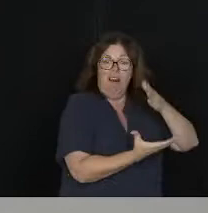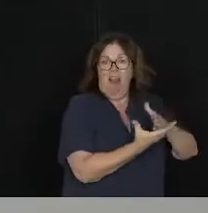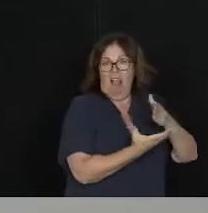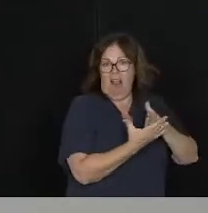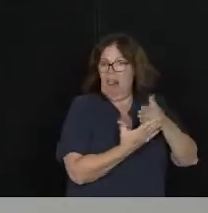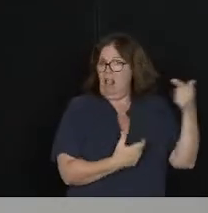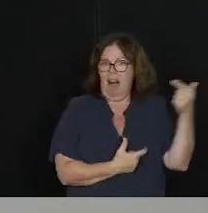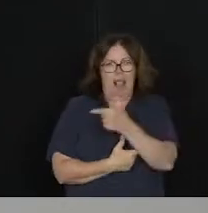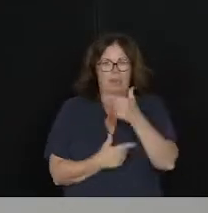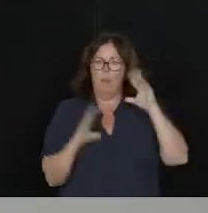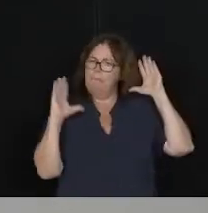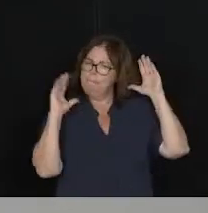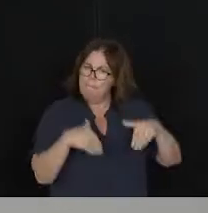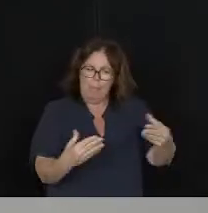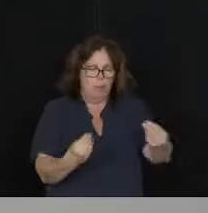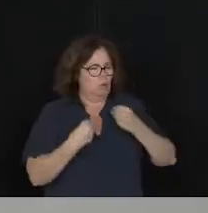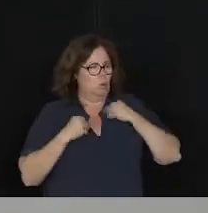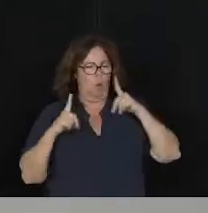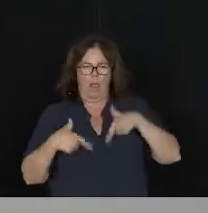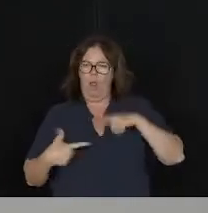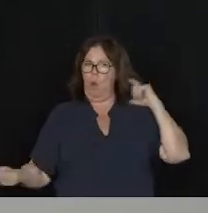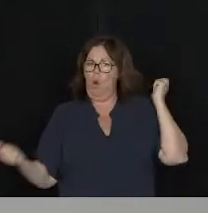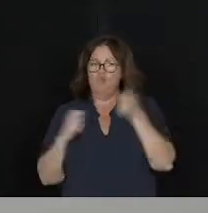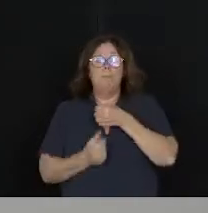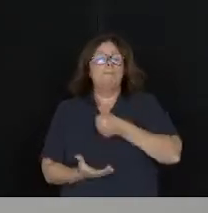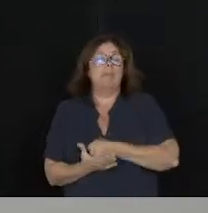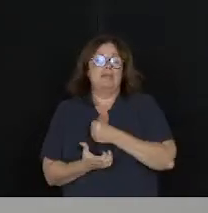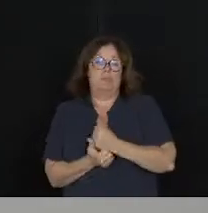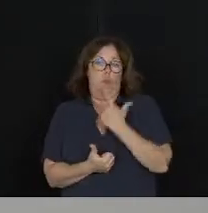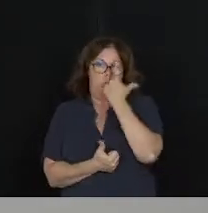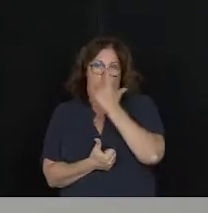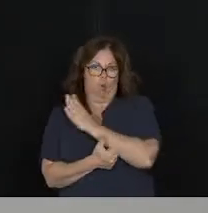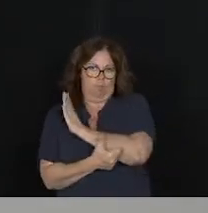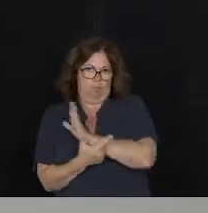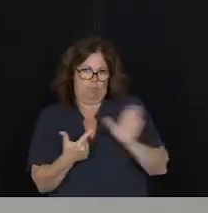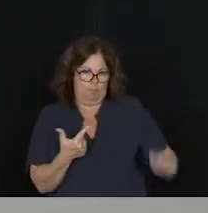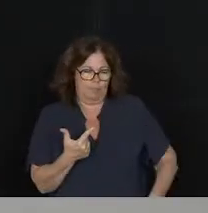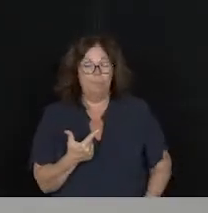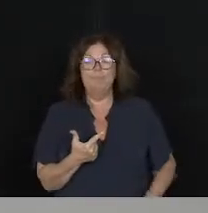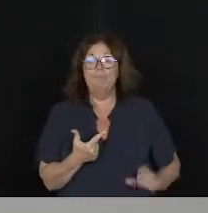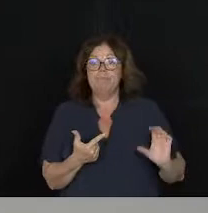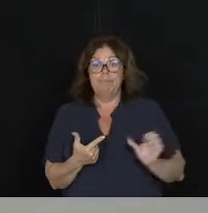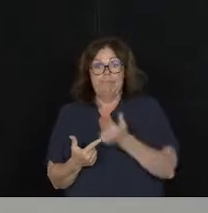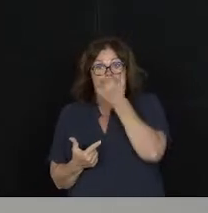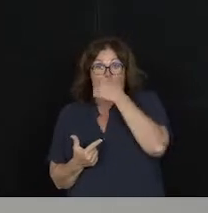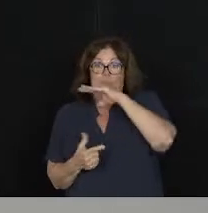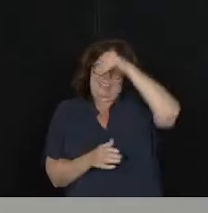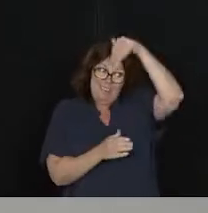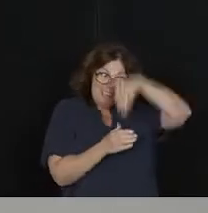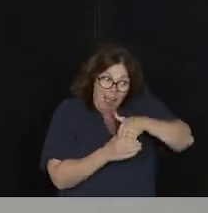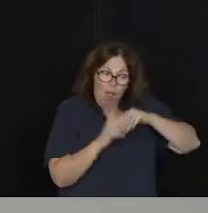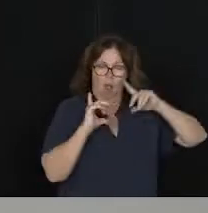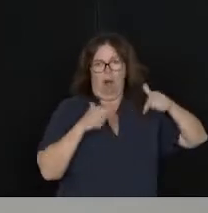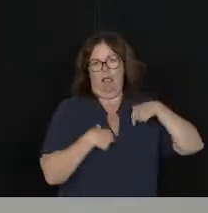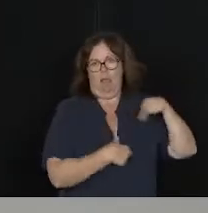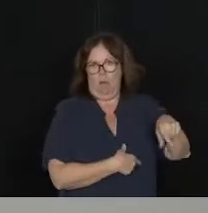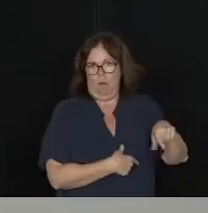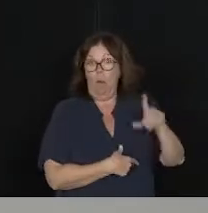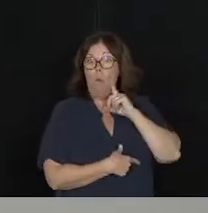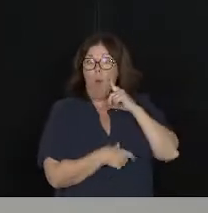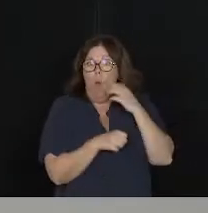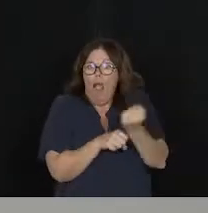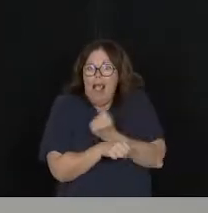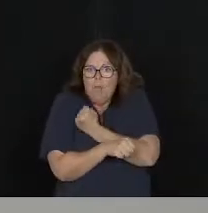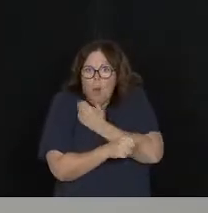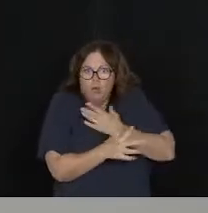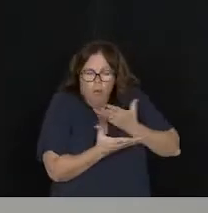celui-ci bouleverse toujours l'école de deux façons au moins. D'abord de l'intérieur, car c'est aussi à l'intérieur des écoles que se partagent les émotions,